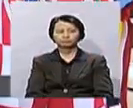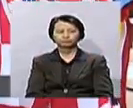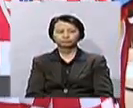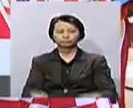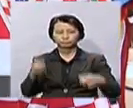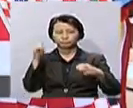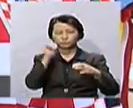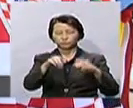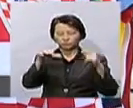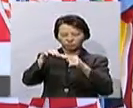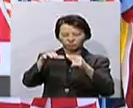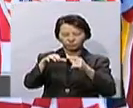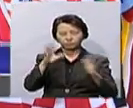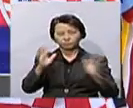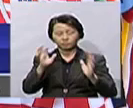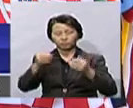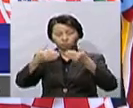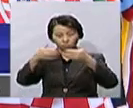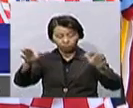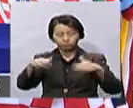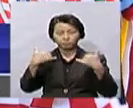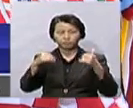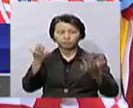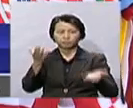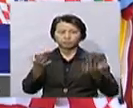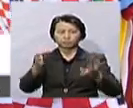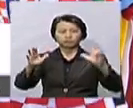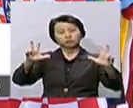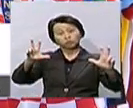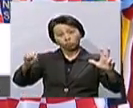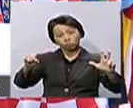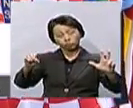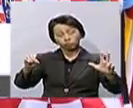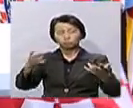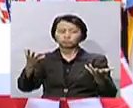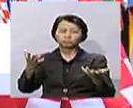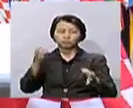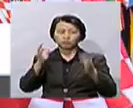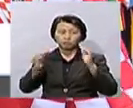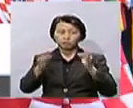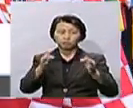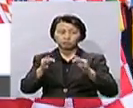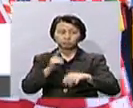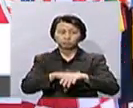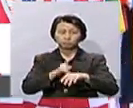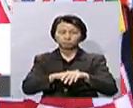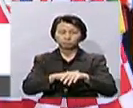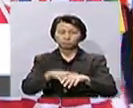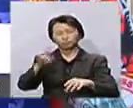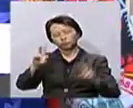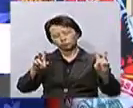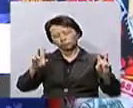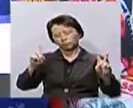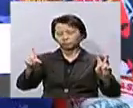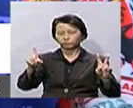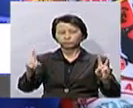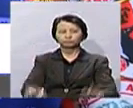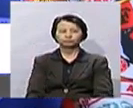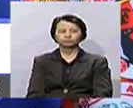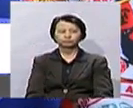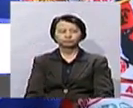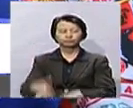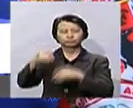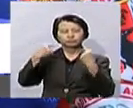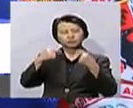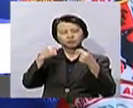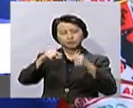Skor tight juga. Kalau open play boleh jadi 3-0, kalau extra time 2-1 lah, macam itulah. Untuk game malam